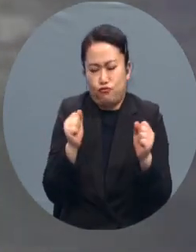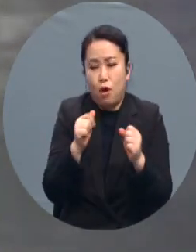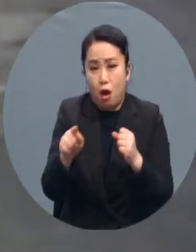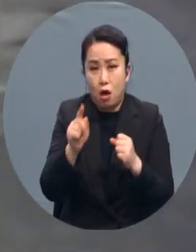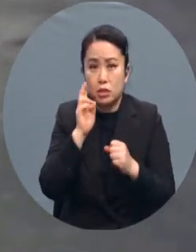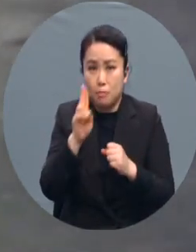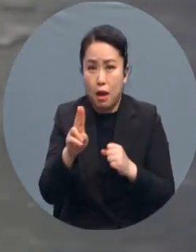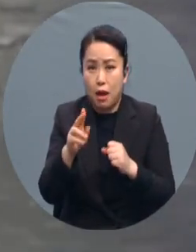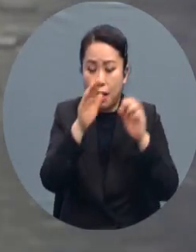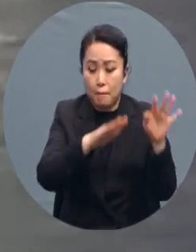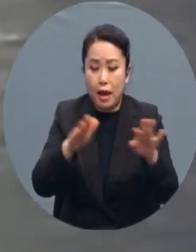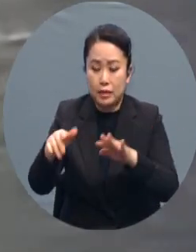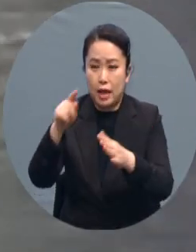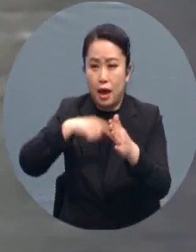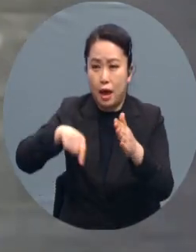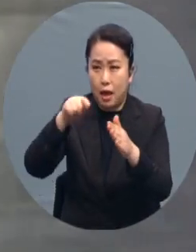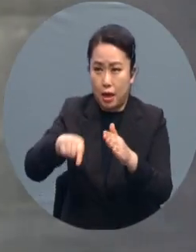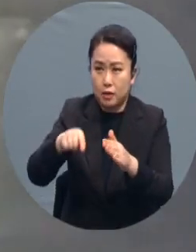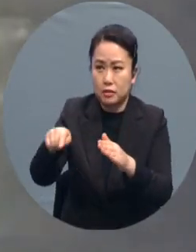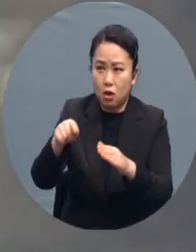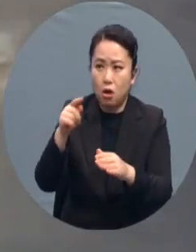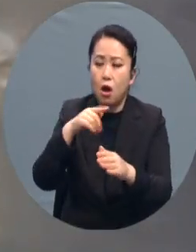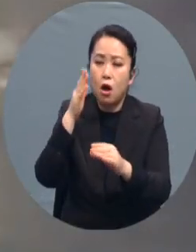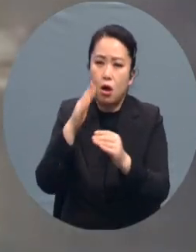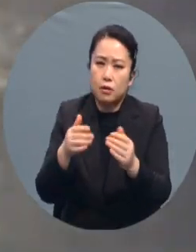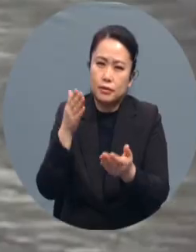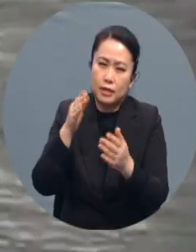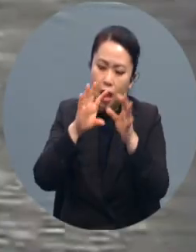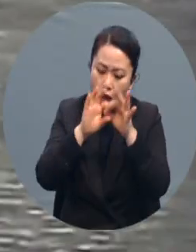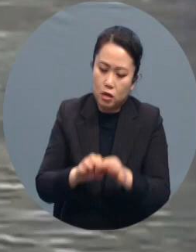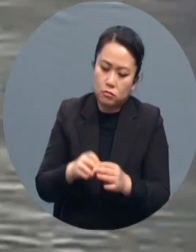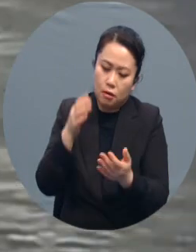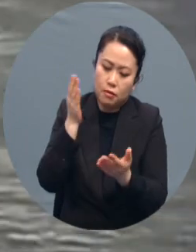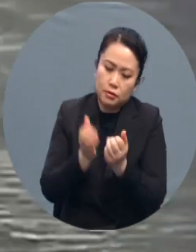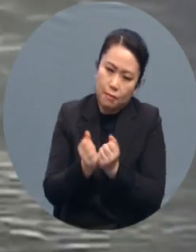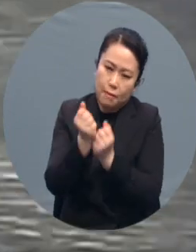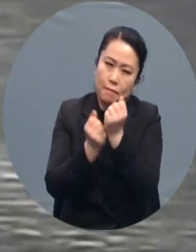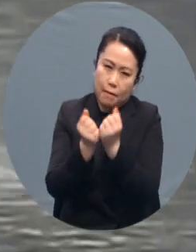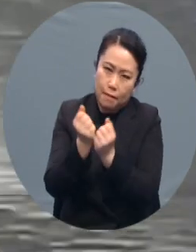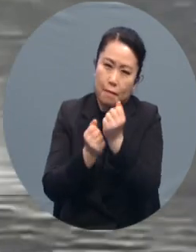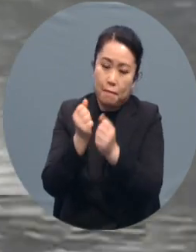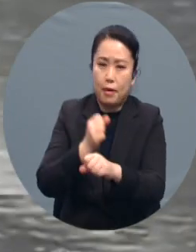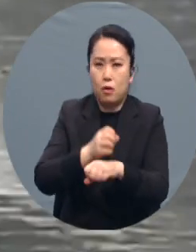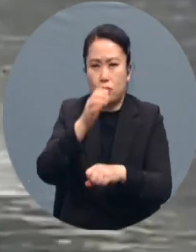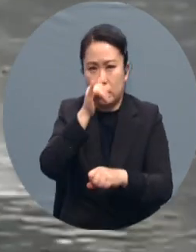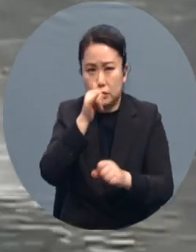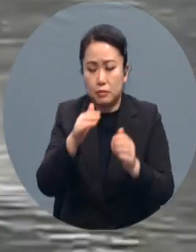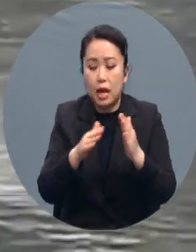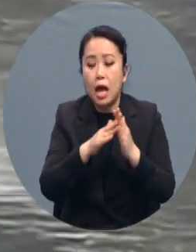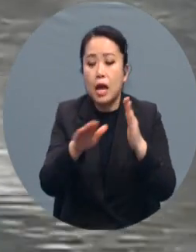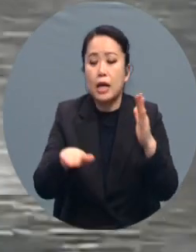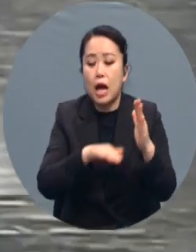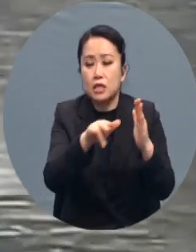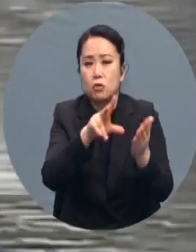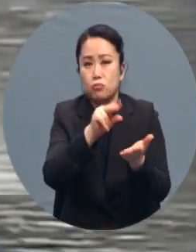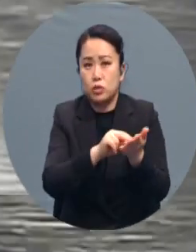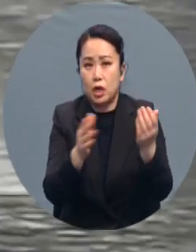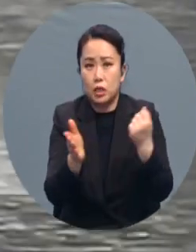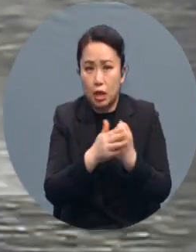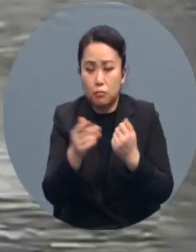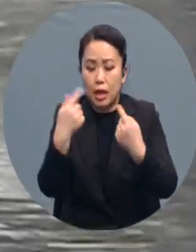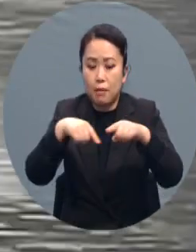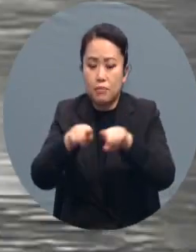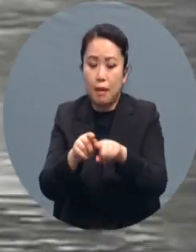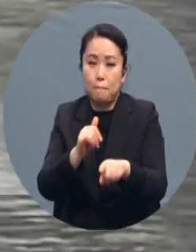겨울바다 한가운데서 끈질긴 설득 작업이 이어졌습니다 가정사 때문에 함께 극단적 선택을 생각했던 모녀에게